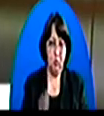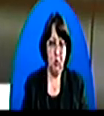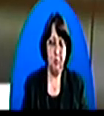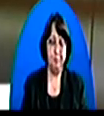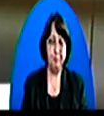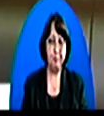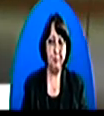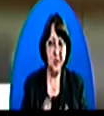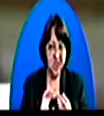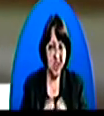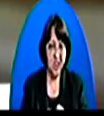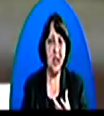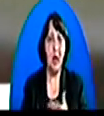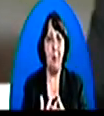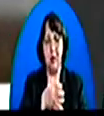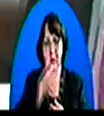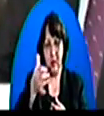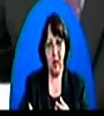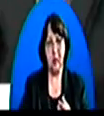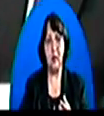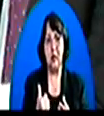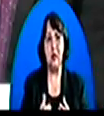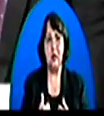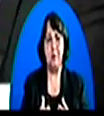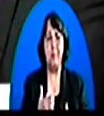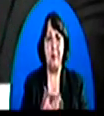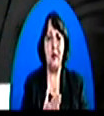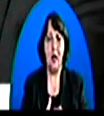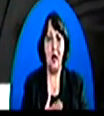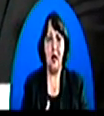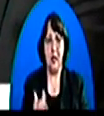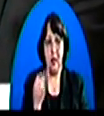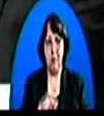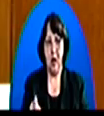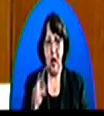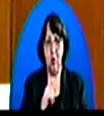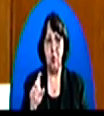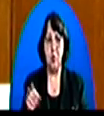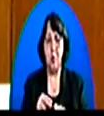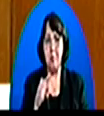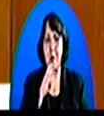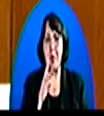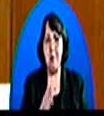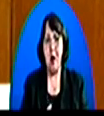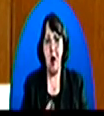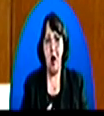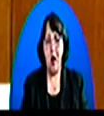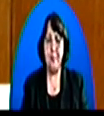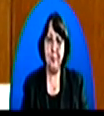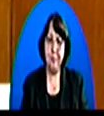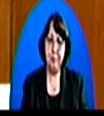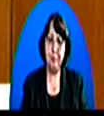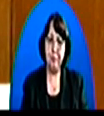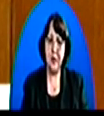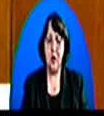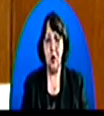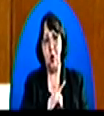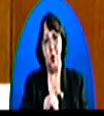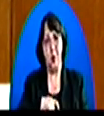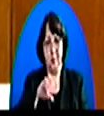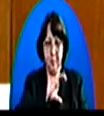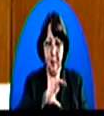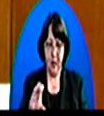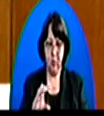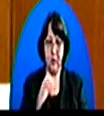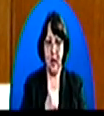хамрагдаад эхэл одоо хамрагдсан байна гэсэн юм одоо дүн мэдээтэй байна. За нөгөө талаас энэ хувийн хөвшөлт одоо ажиллаж байгаа аж ахуйн